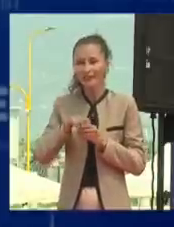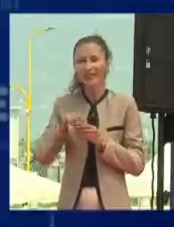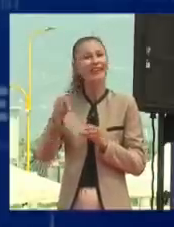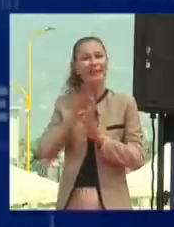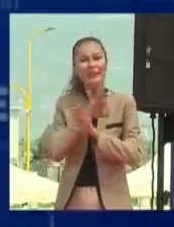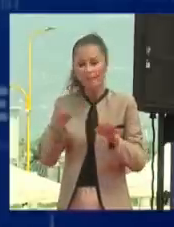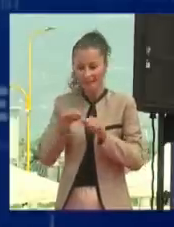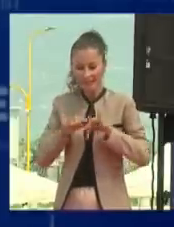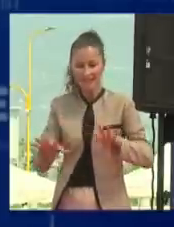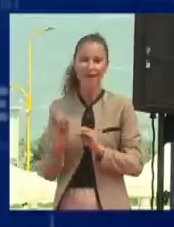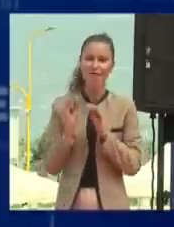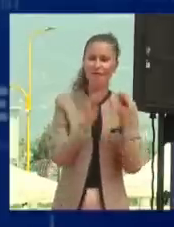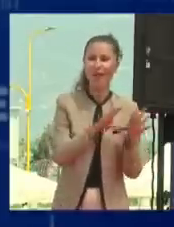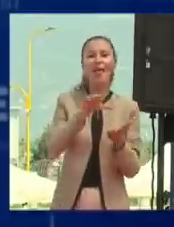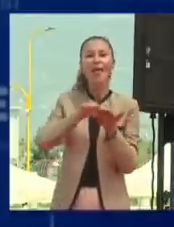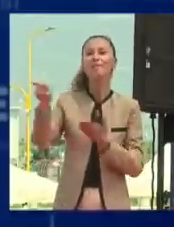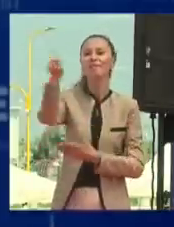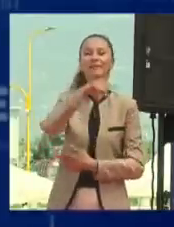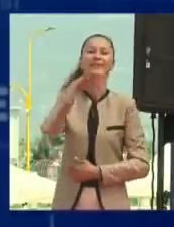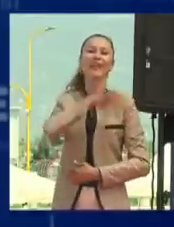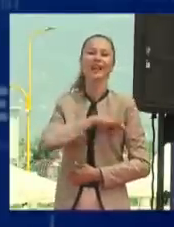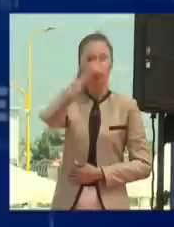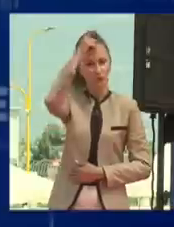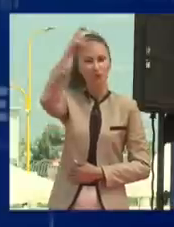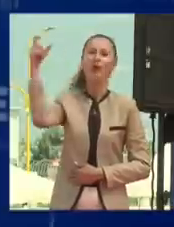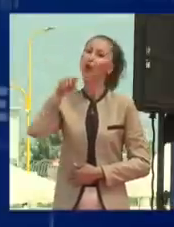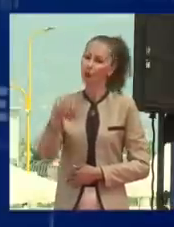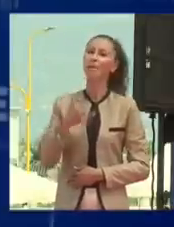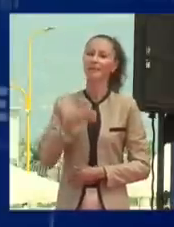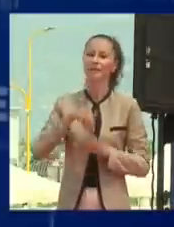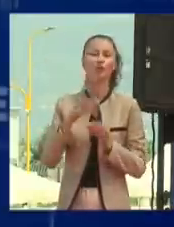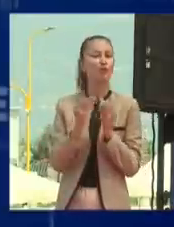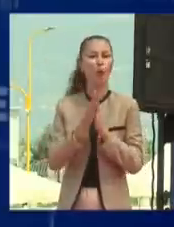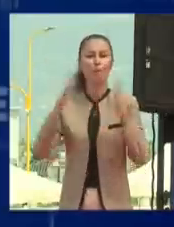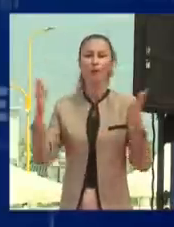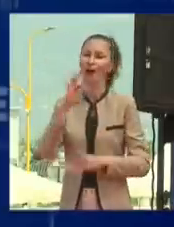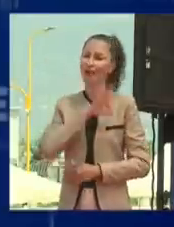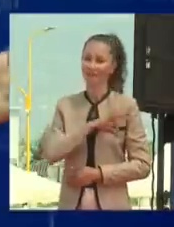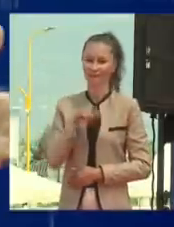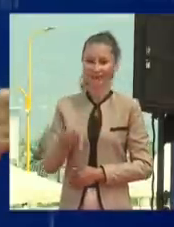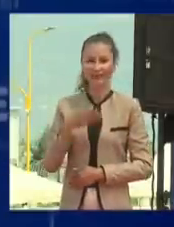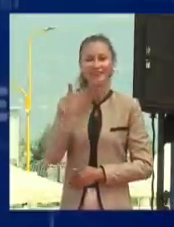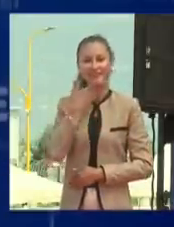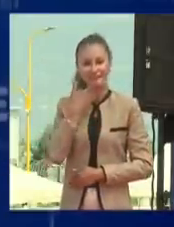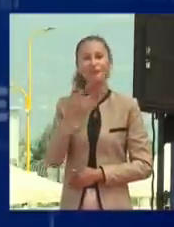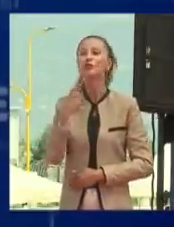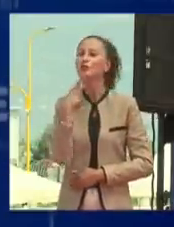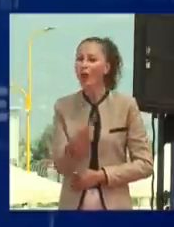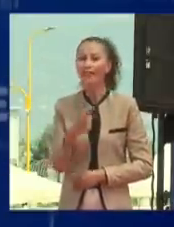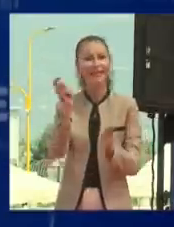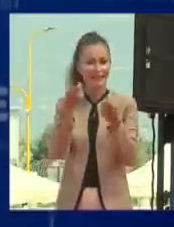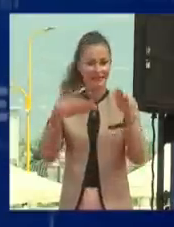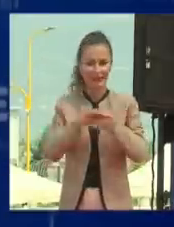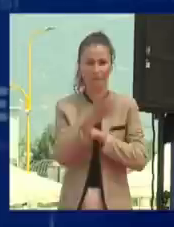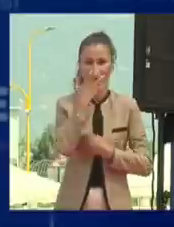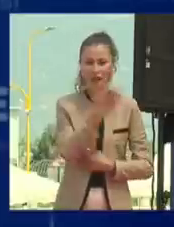interkonekte sisteme vererek herkes bundan yararlanacak Türkiye'deki. O da bizim için çok büyük bir avantaj. Ve söylendi, istihdam